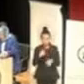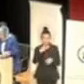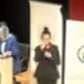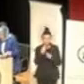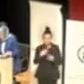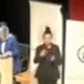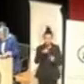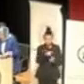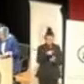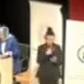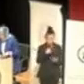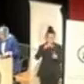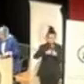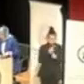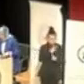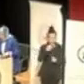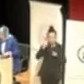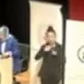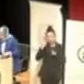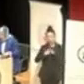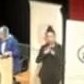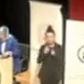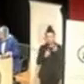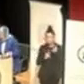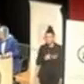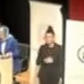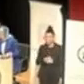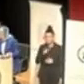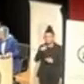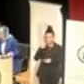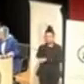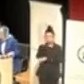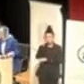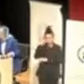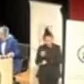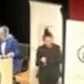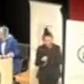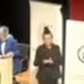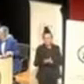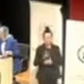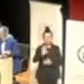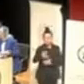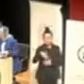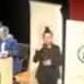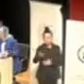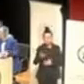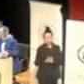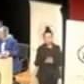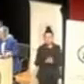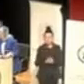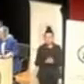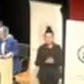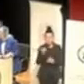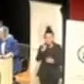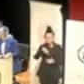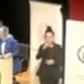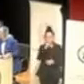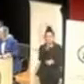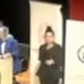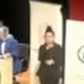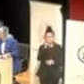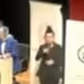çalışma seslendirme örneklerinin yer aldığı bir sunum gelecek. Akabinde de biliyorsunuz bu